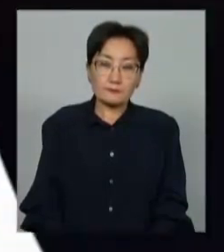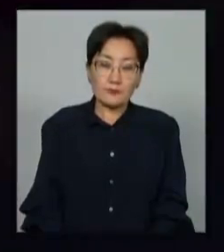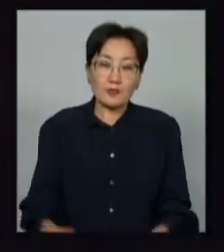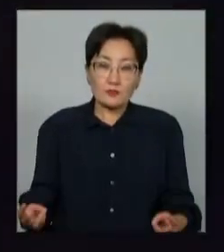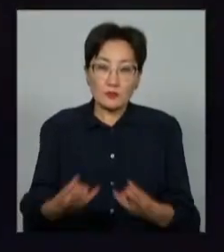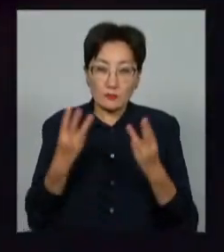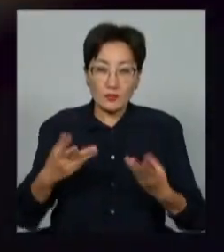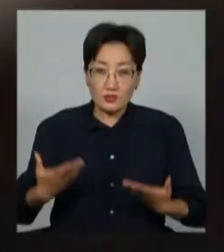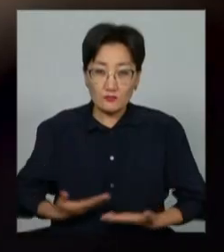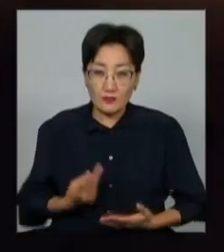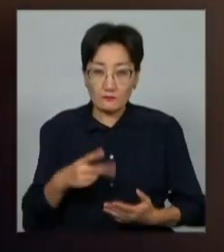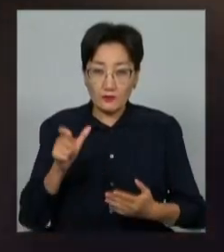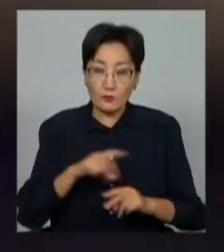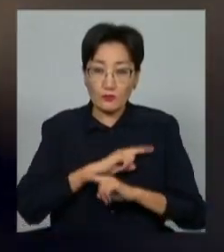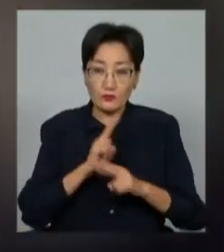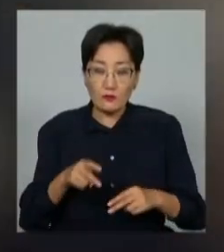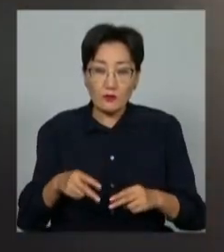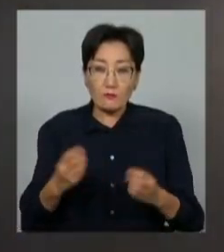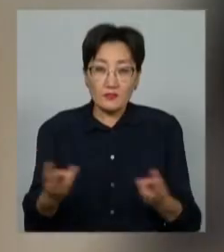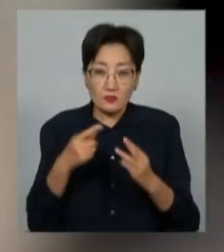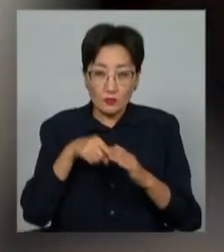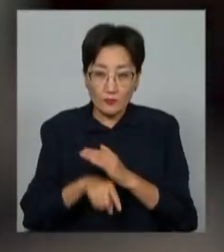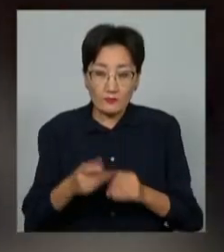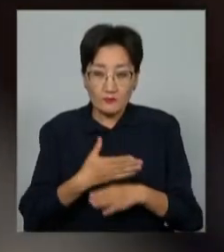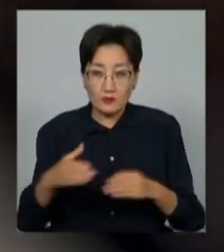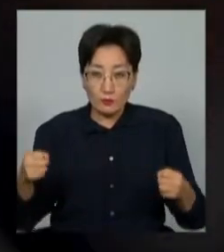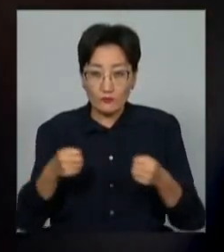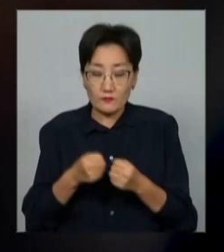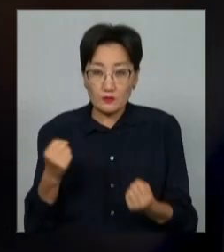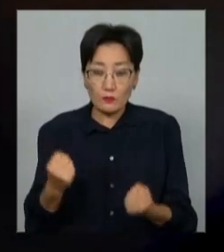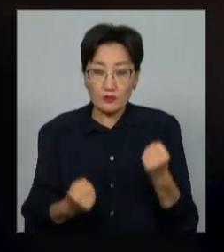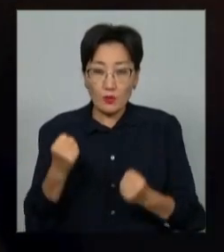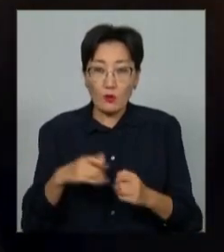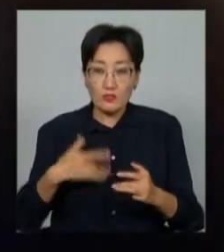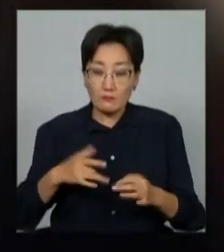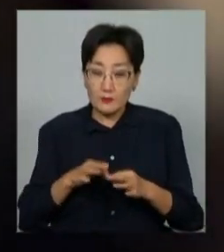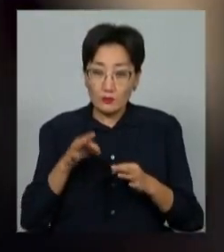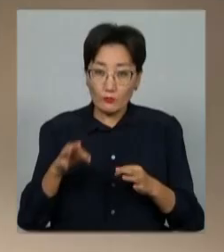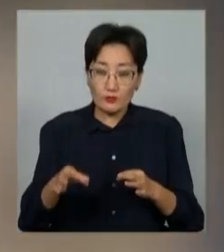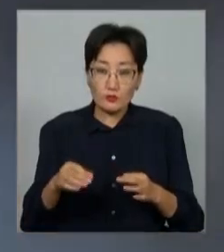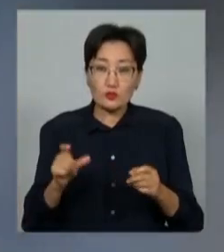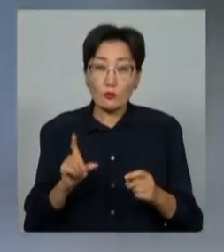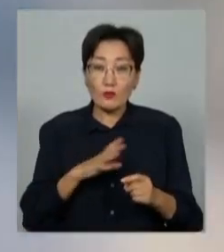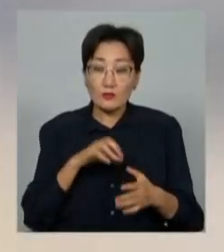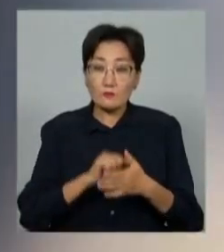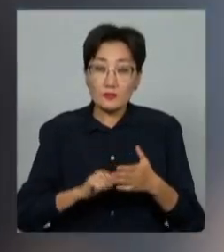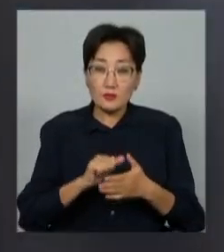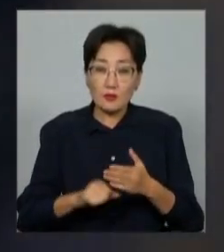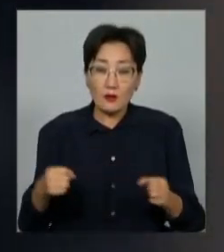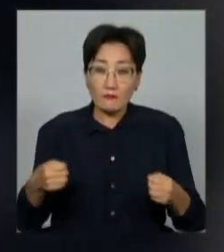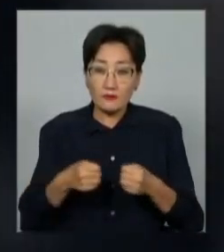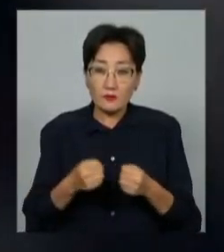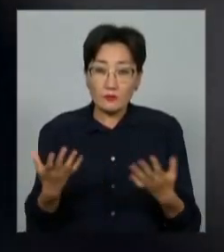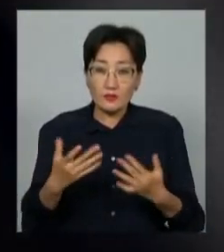Сгорели заживо. Два человека погибли в загоревшемся после столкновения авто в Жамбылской области. Что стало причиной